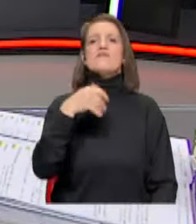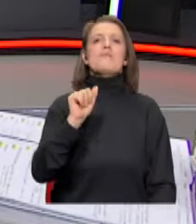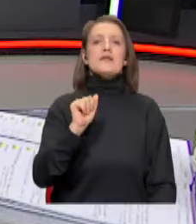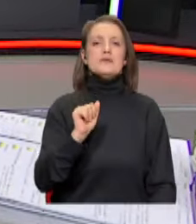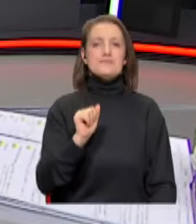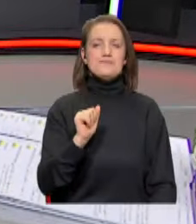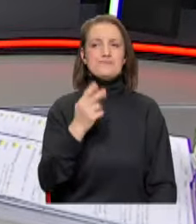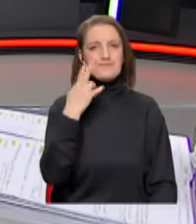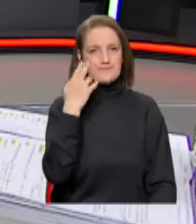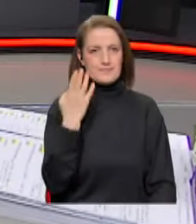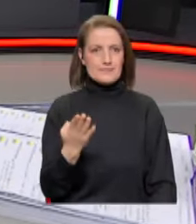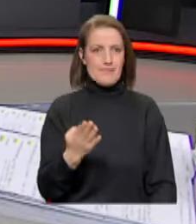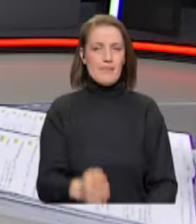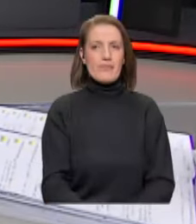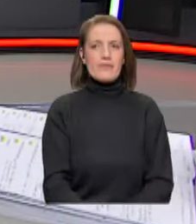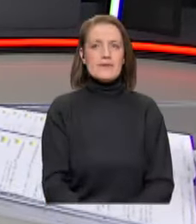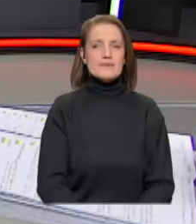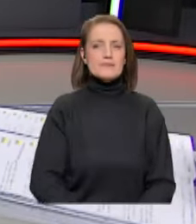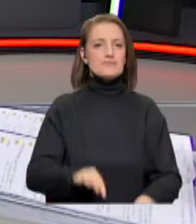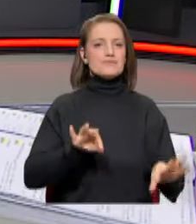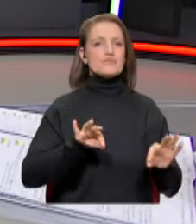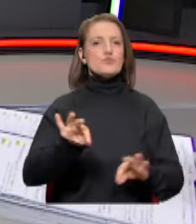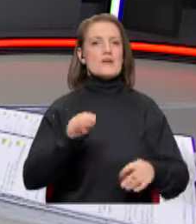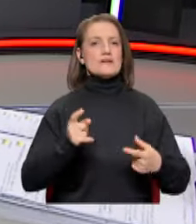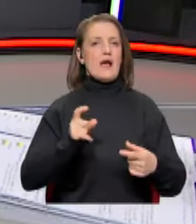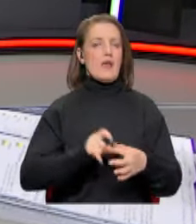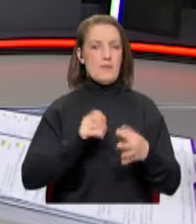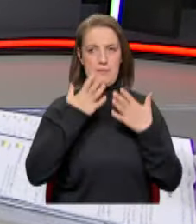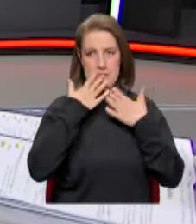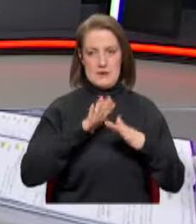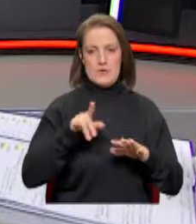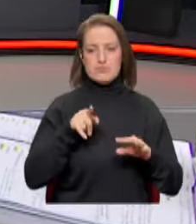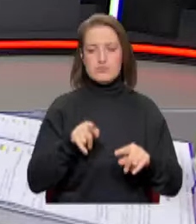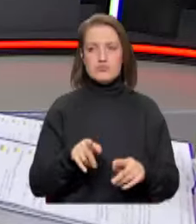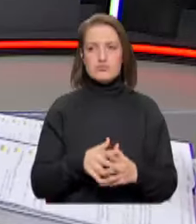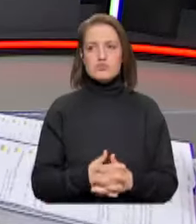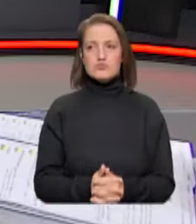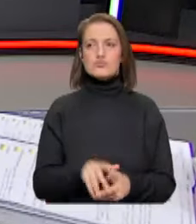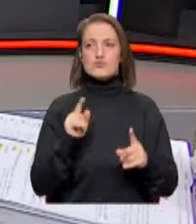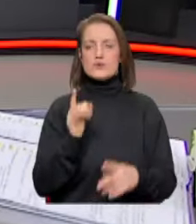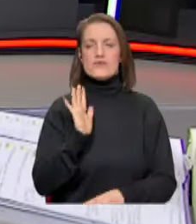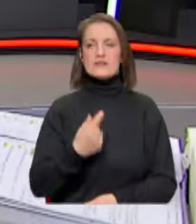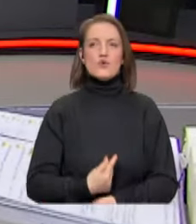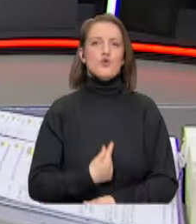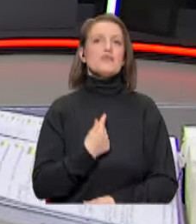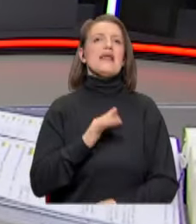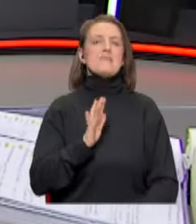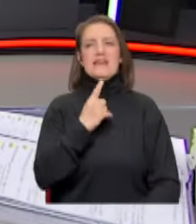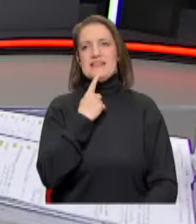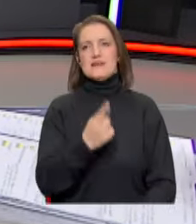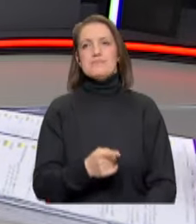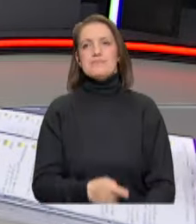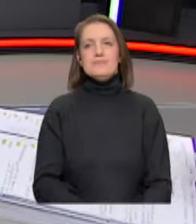Efendim Eee Mühendisler atama bekliyor diyor bundan da çok ümitlenme iin derim